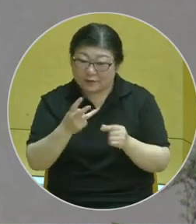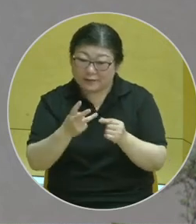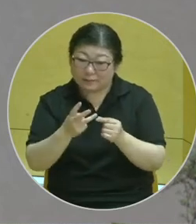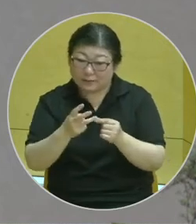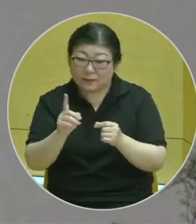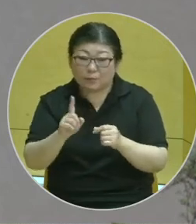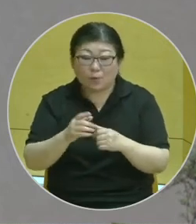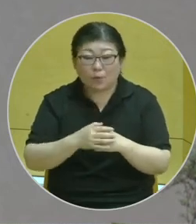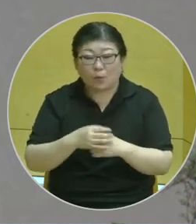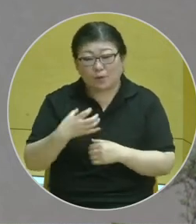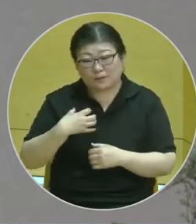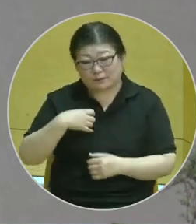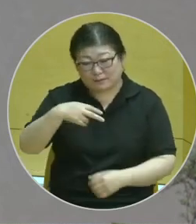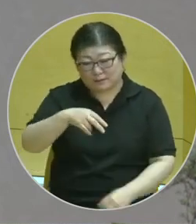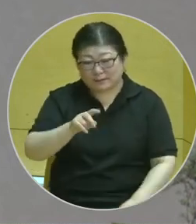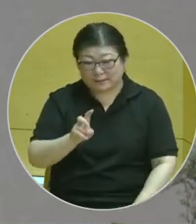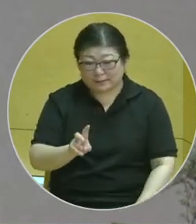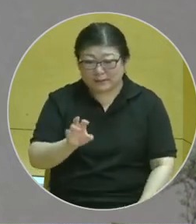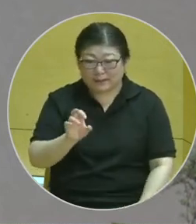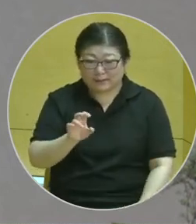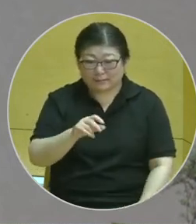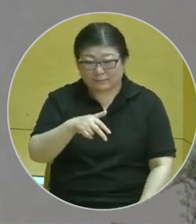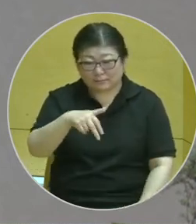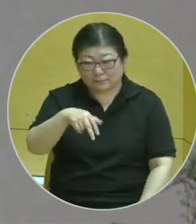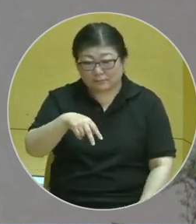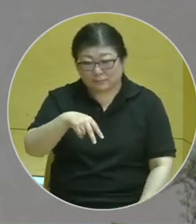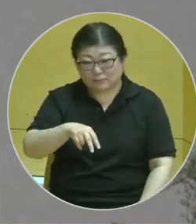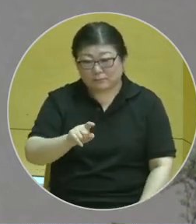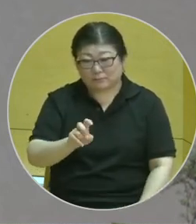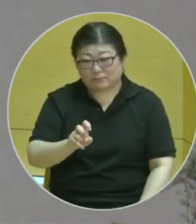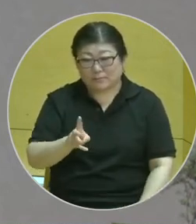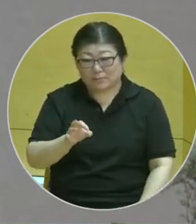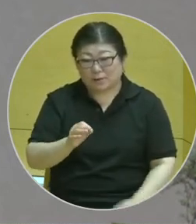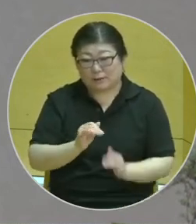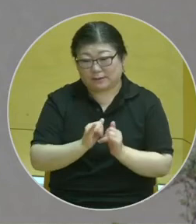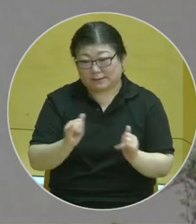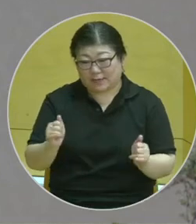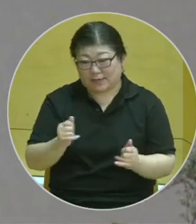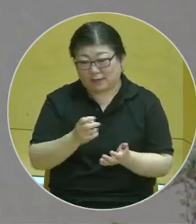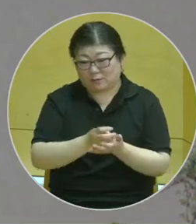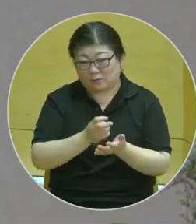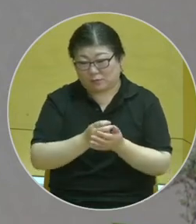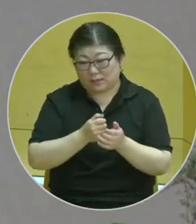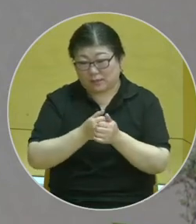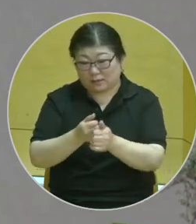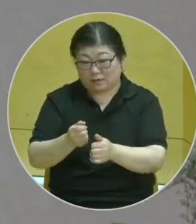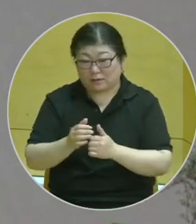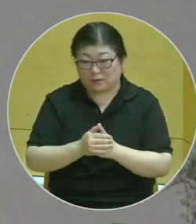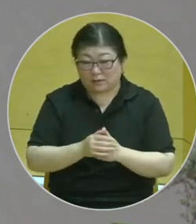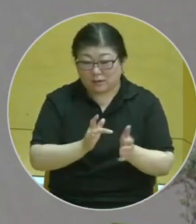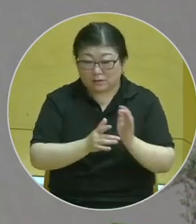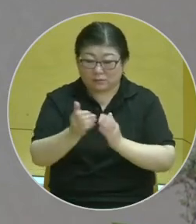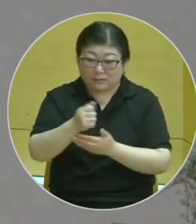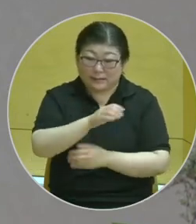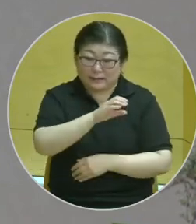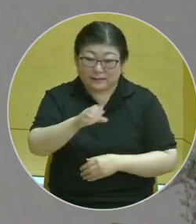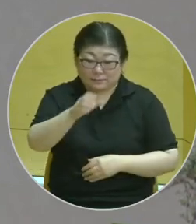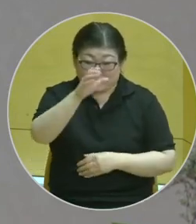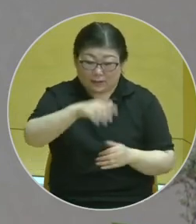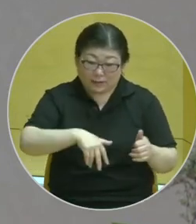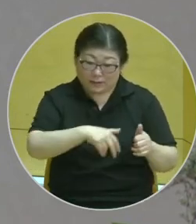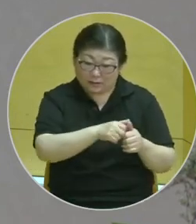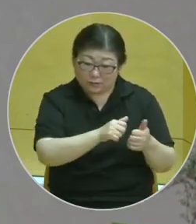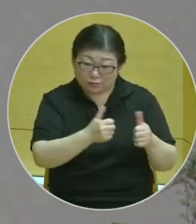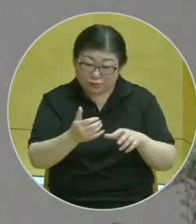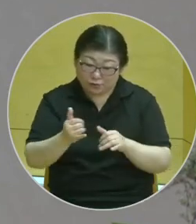사명자의 도리를 따라서 살았습니다 예수님이 십자가에서 이중 는 사건은 도마에게 뿐